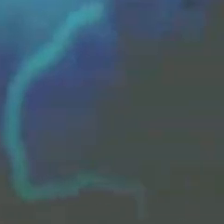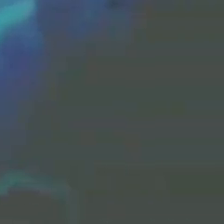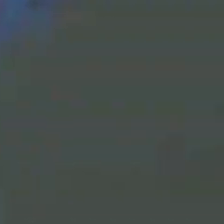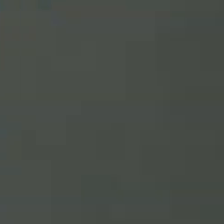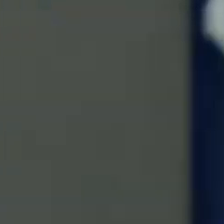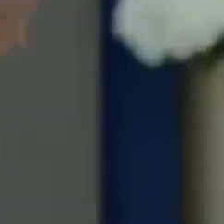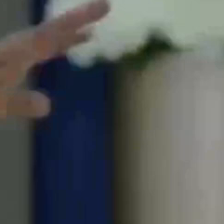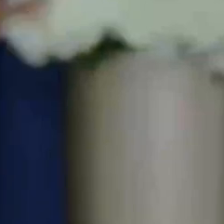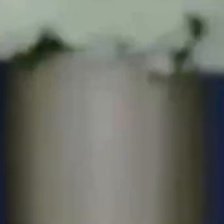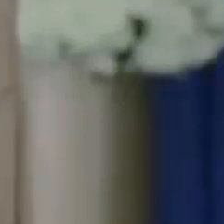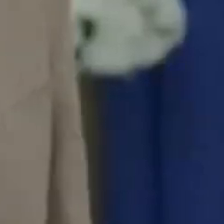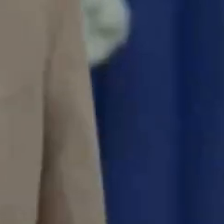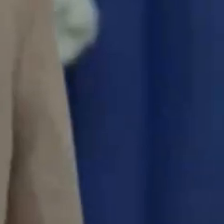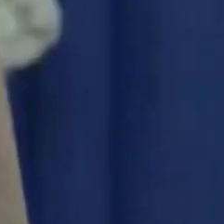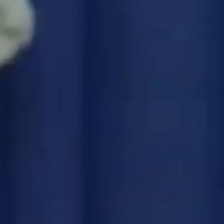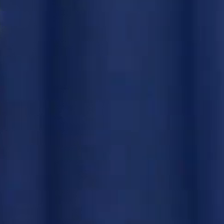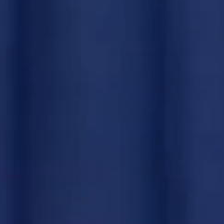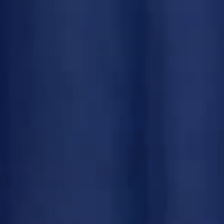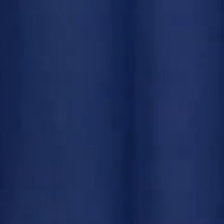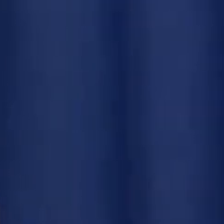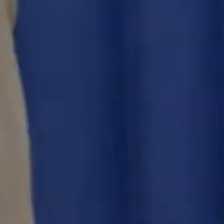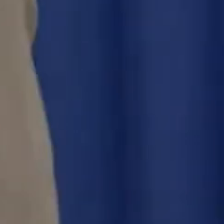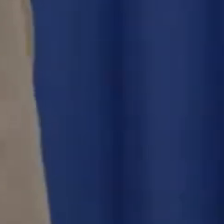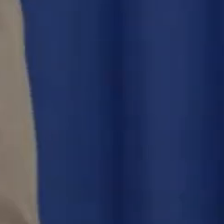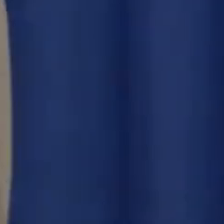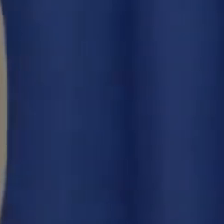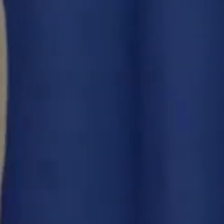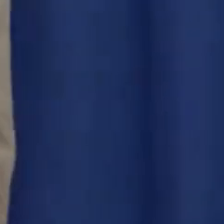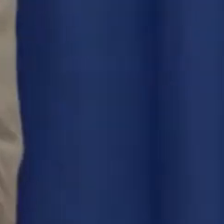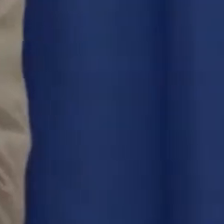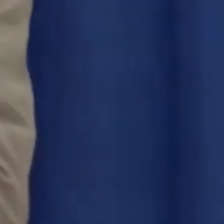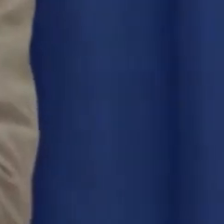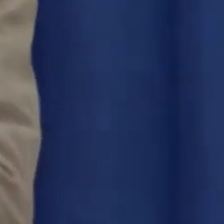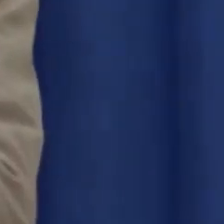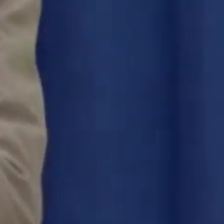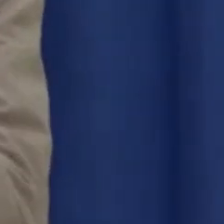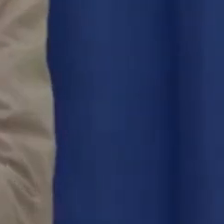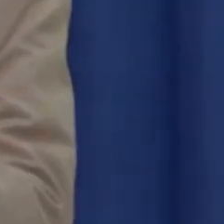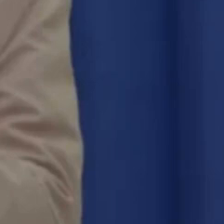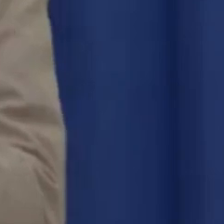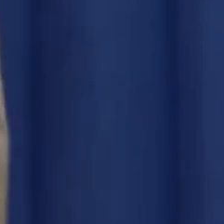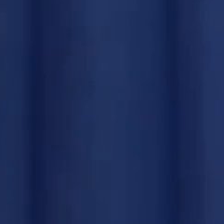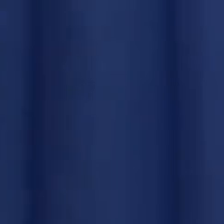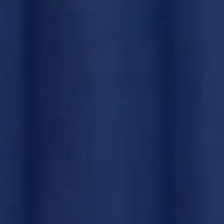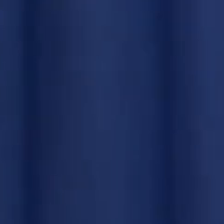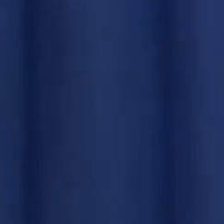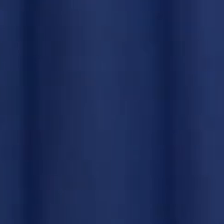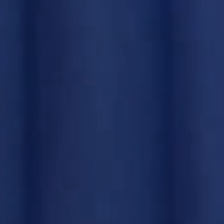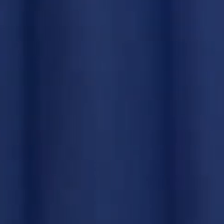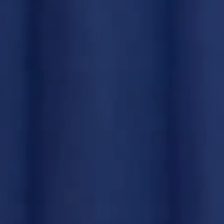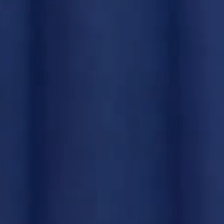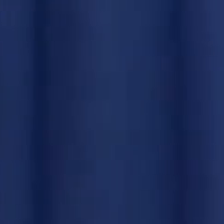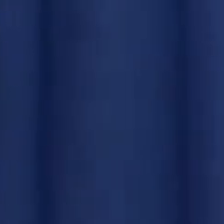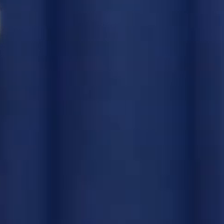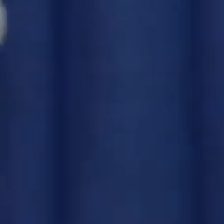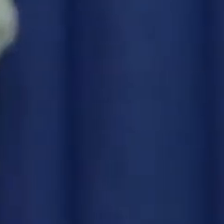Nous devons donc nous rafraîchir nos vies. Nous devons rafraîchir notre vision. Nous avons besoin de rafraîchir tout ce que Dieu nous a